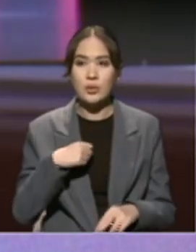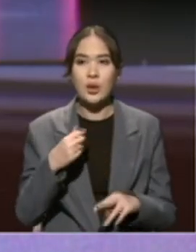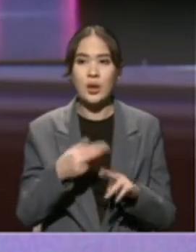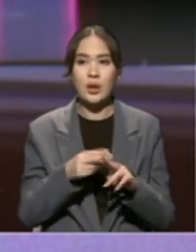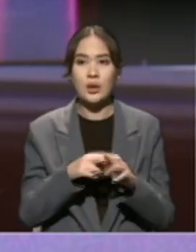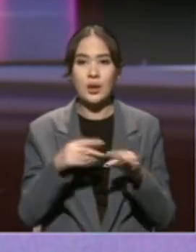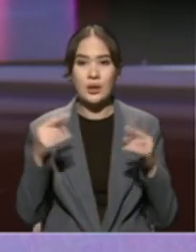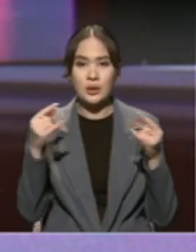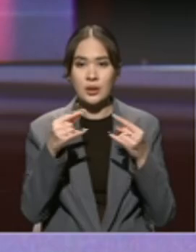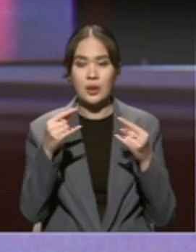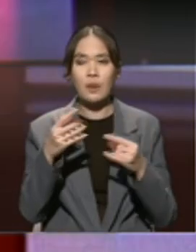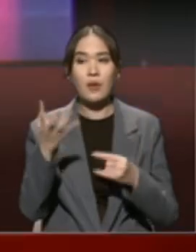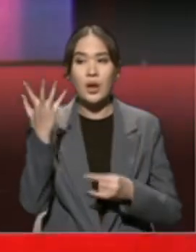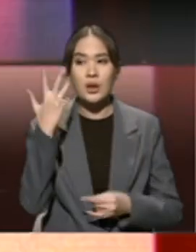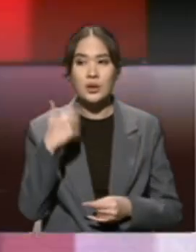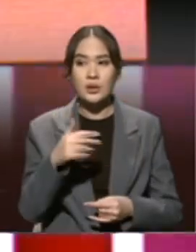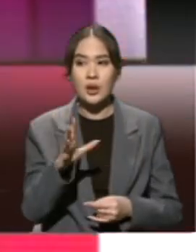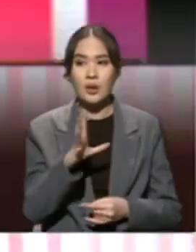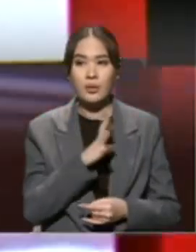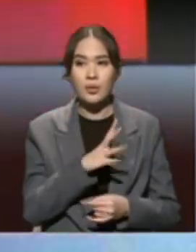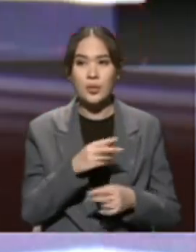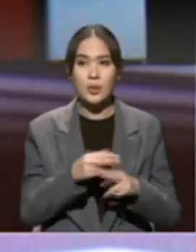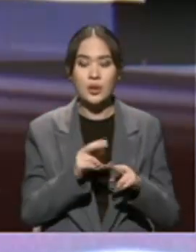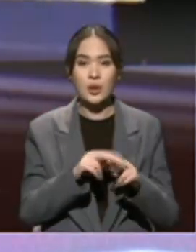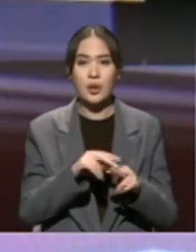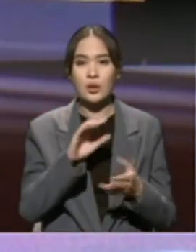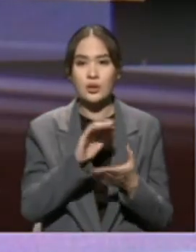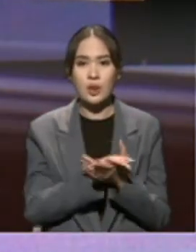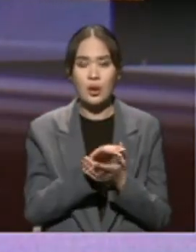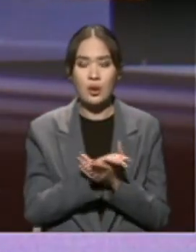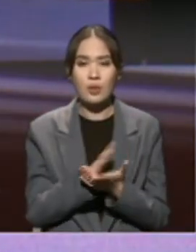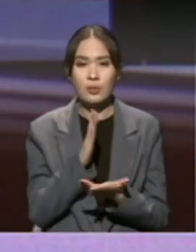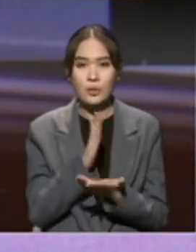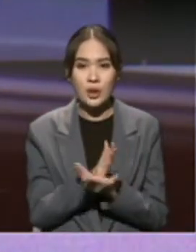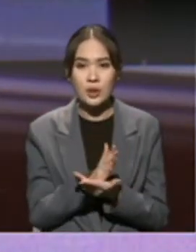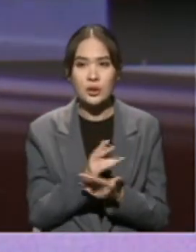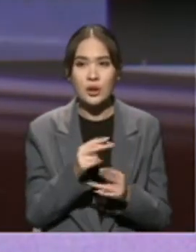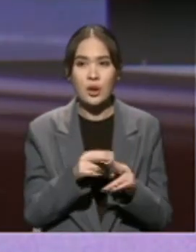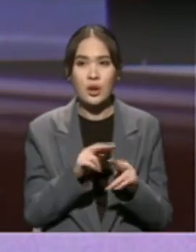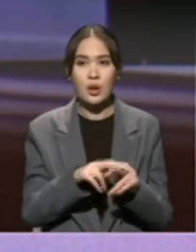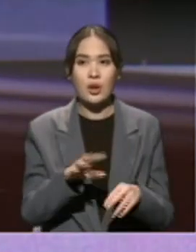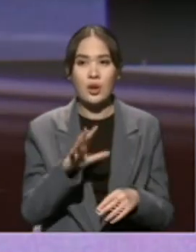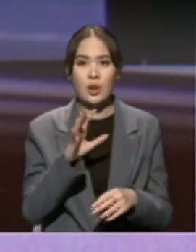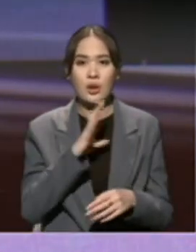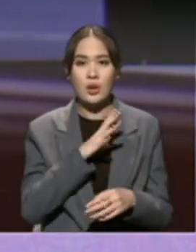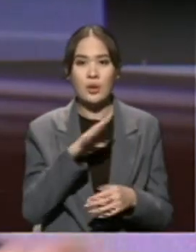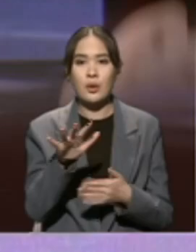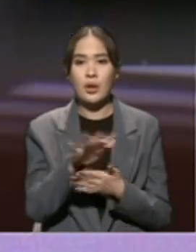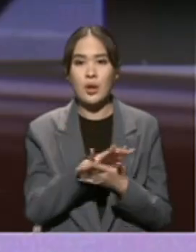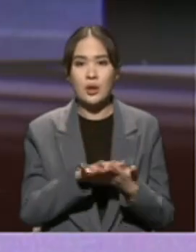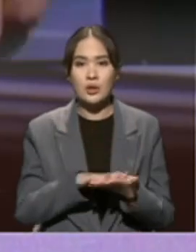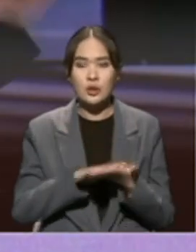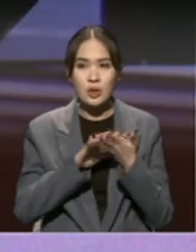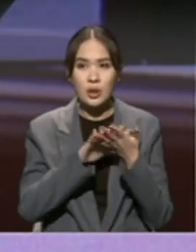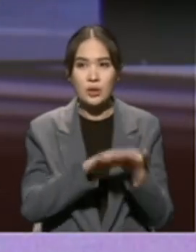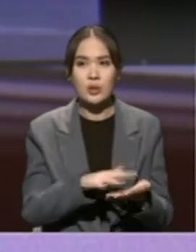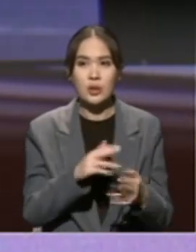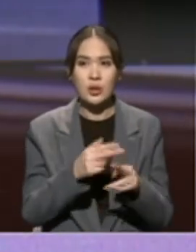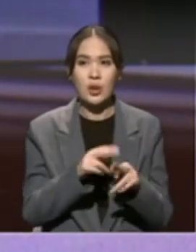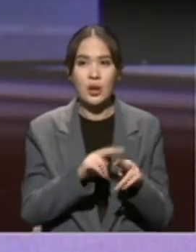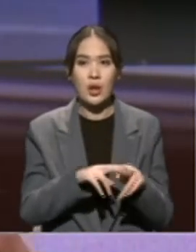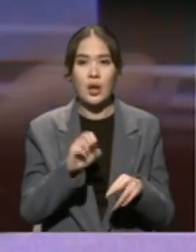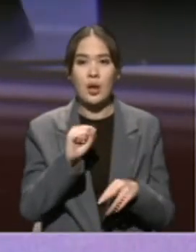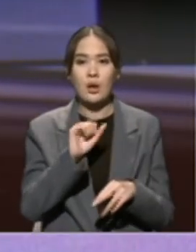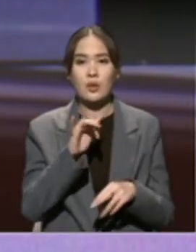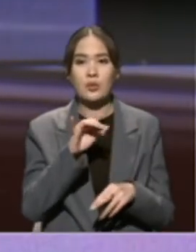де телевизияда кезінде талай танысыма ұлттық банк арқылы хат жаздыртып, аннуитетте